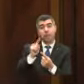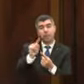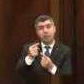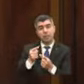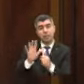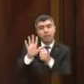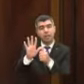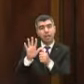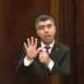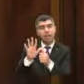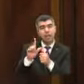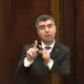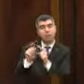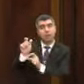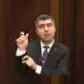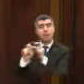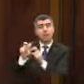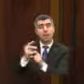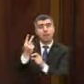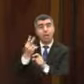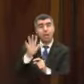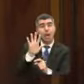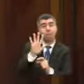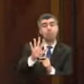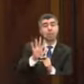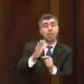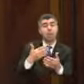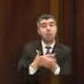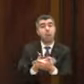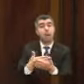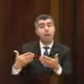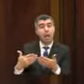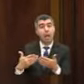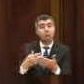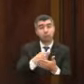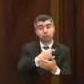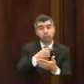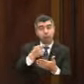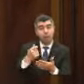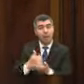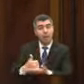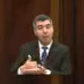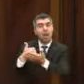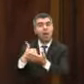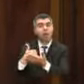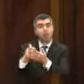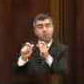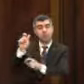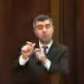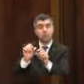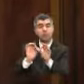1.6 على المغاربه، بمعنى 52 مليار درهم ضيعتوها ما وفيتوش بها. حساب بسيط.